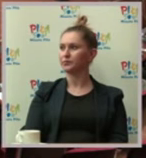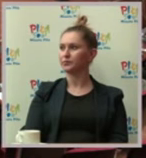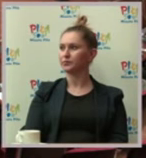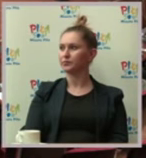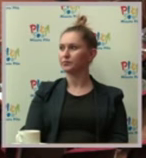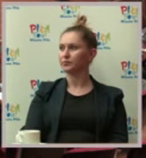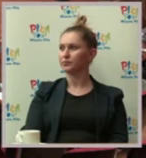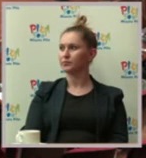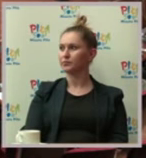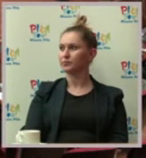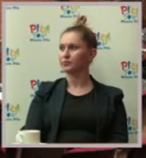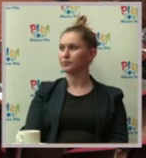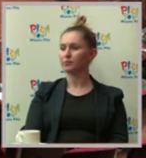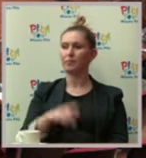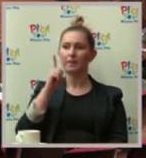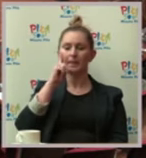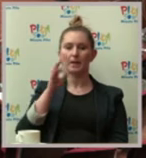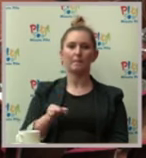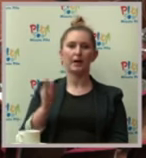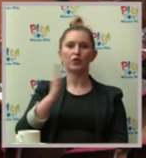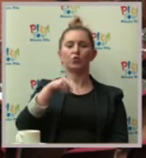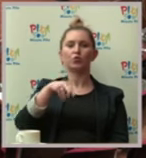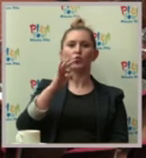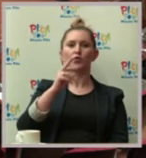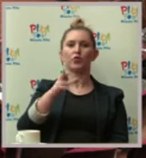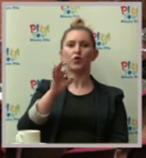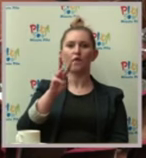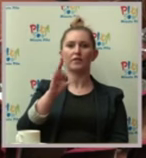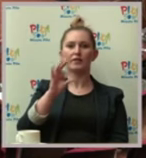Pan przewodniczący Lucjan Szutkowski, proszę.